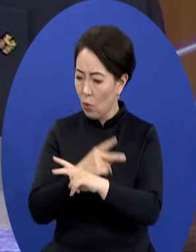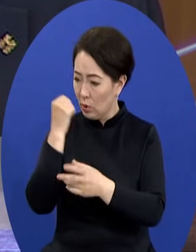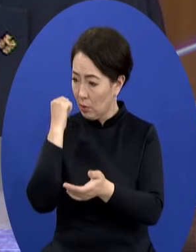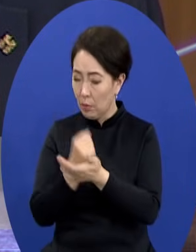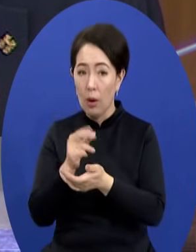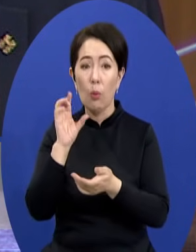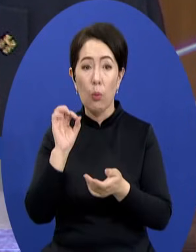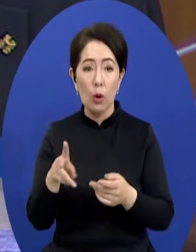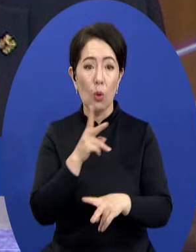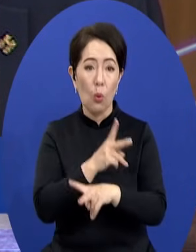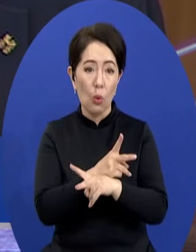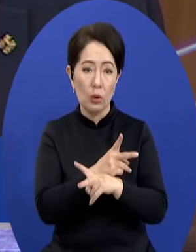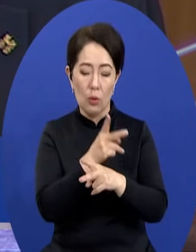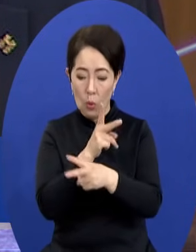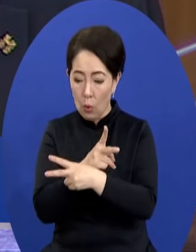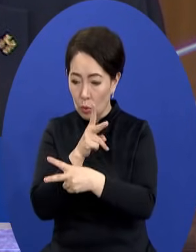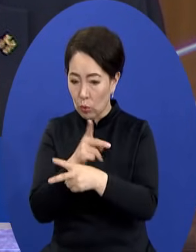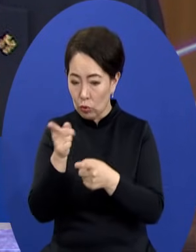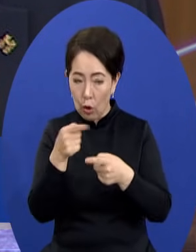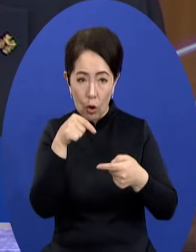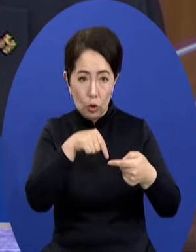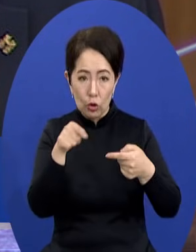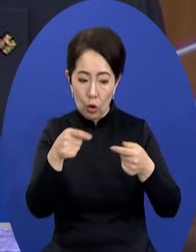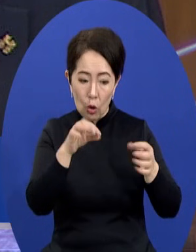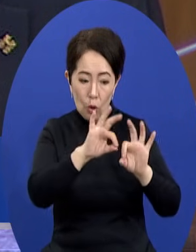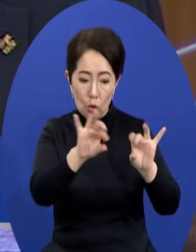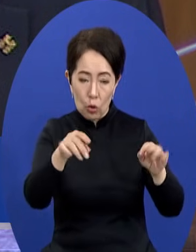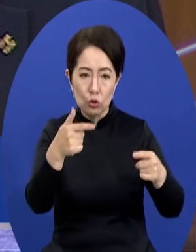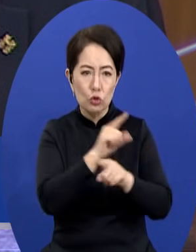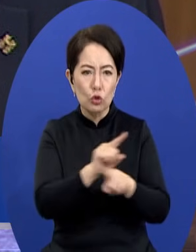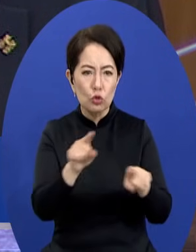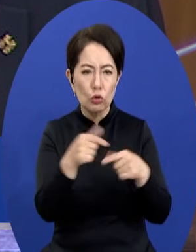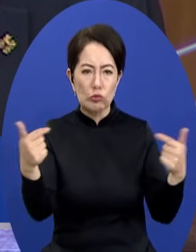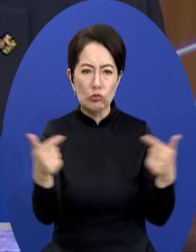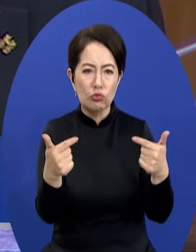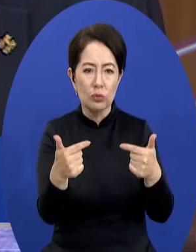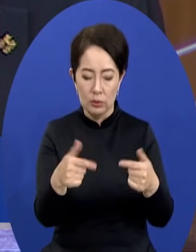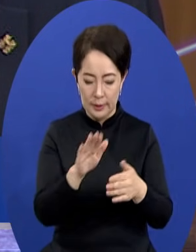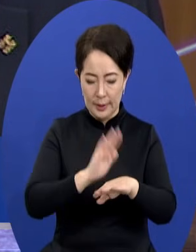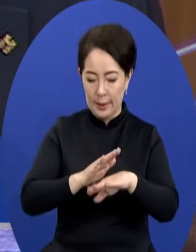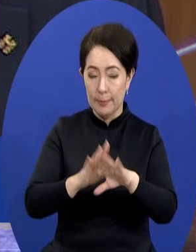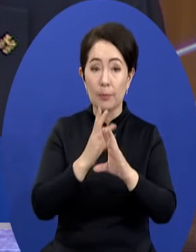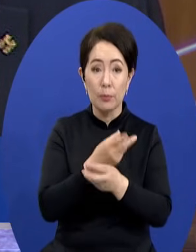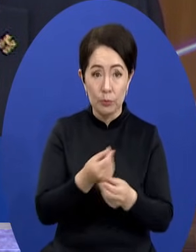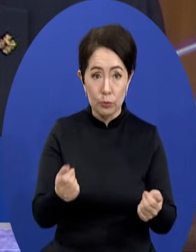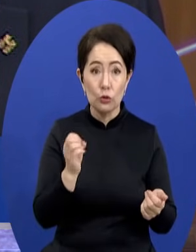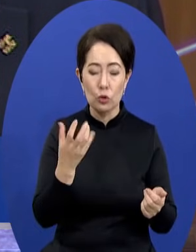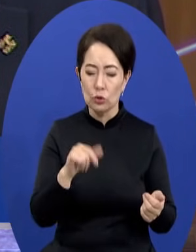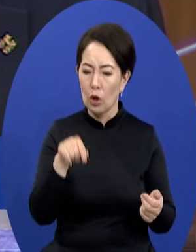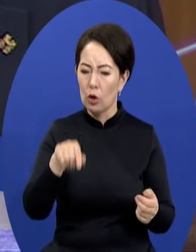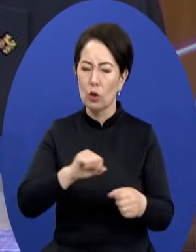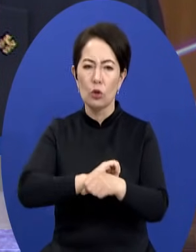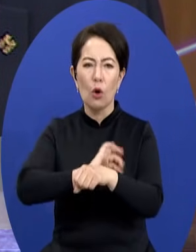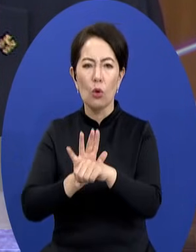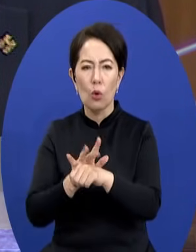ирэхээр хууль хоорондын зөрчлийг бид нар бас арилгах ёстой. Ер нь бол засгийн газраас барьж байгаа чигүүл энэ ковидын хуулийг